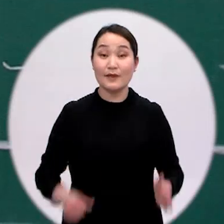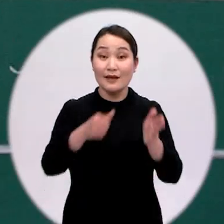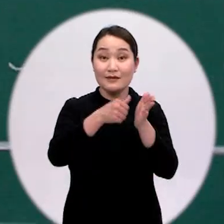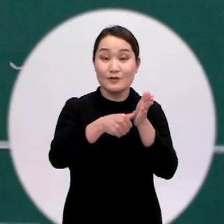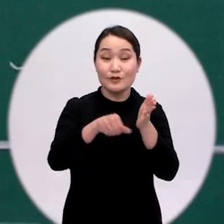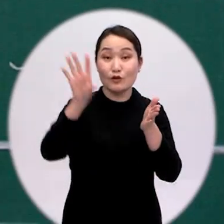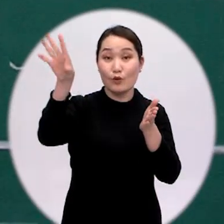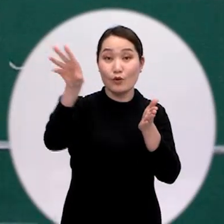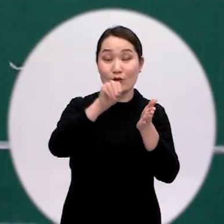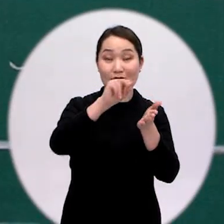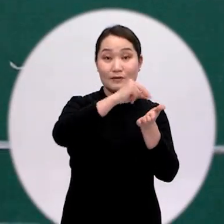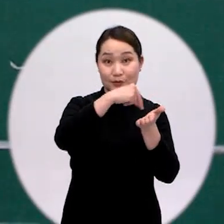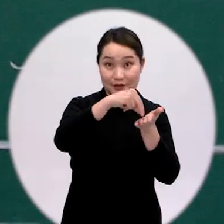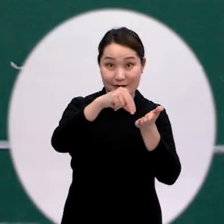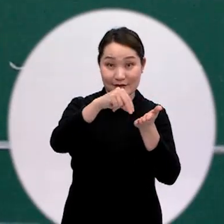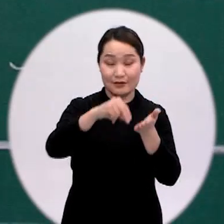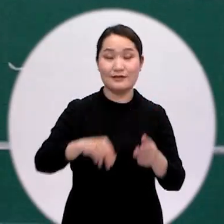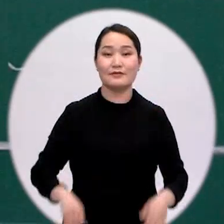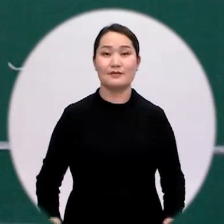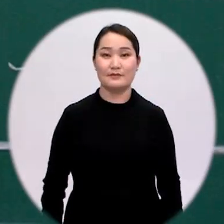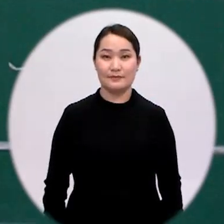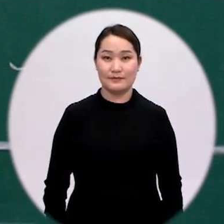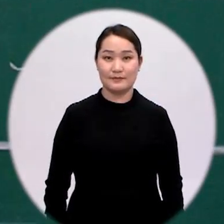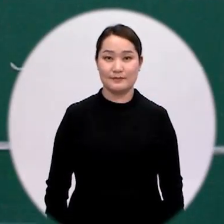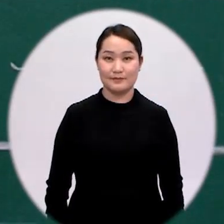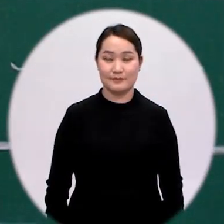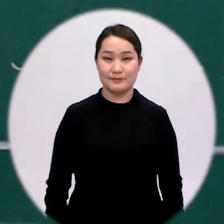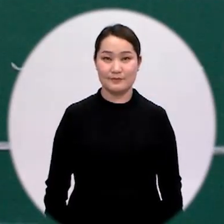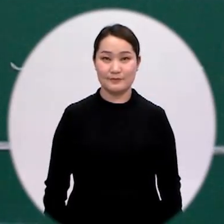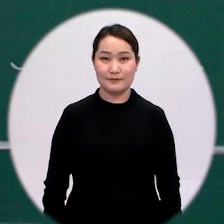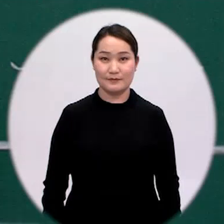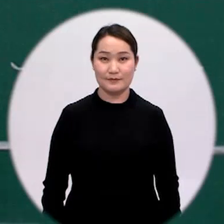Дэвтэртээ бичиж. Бүтэн зөвөн дугуй.